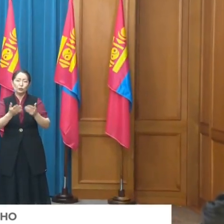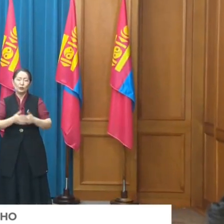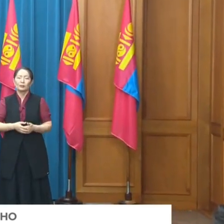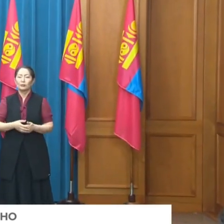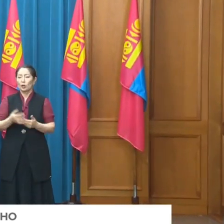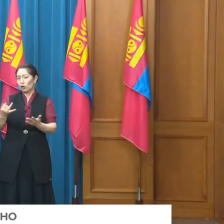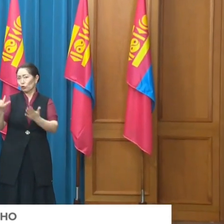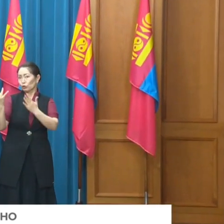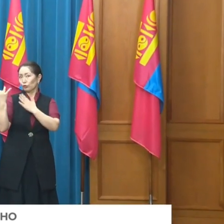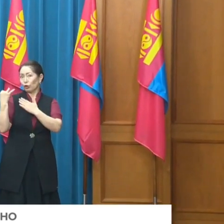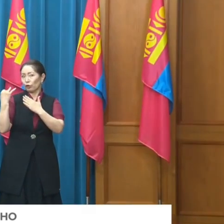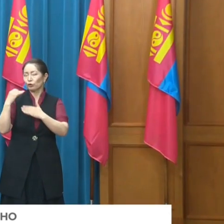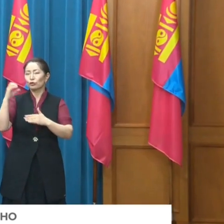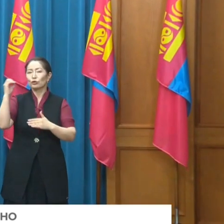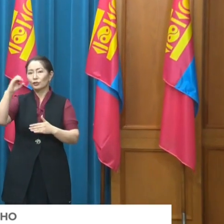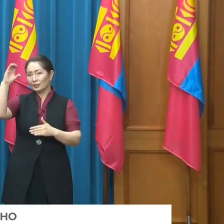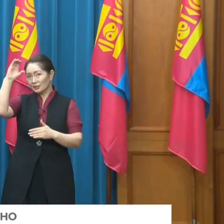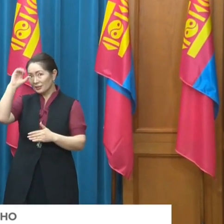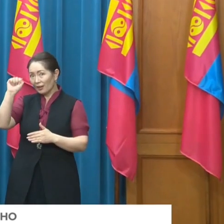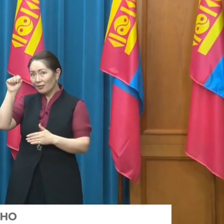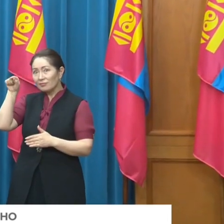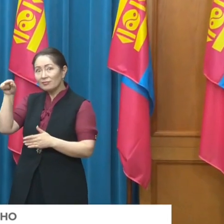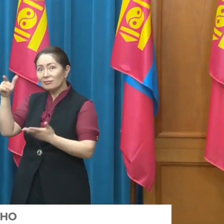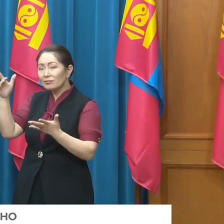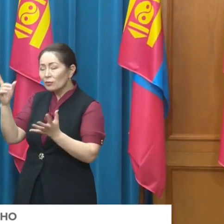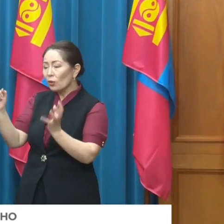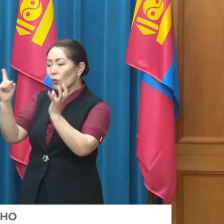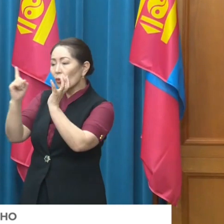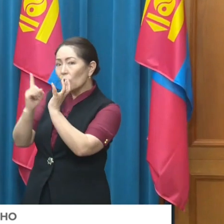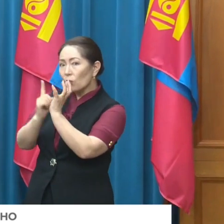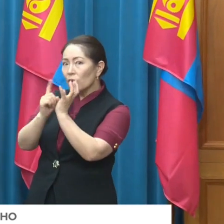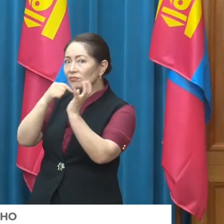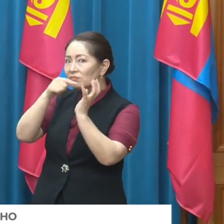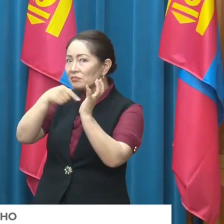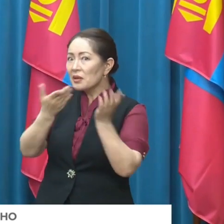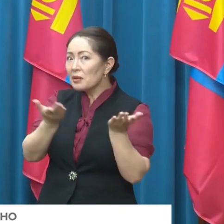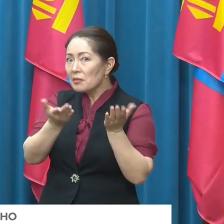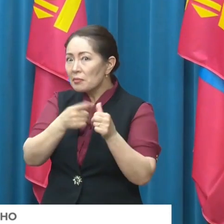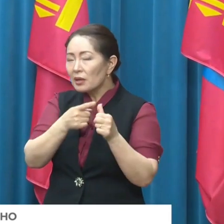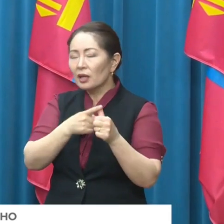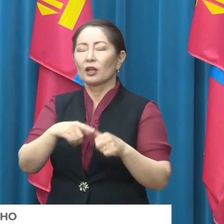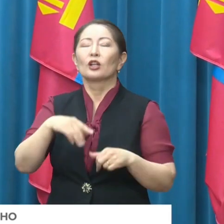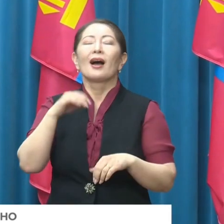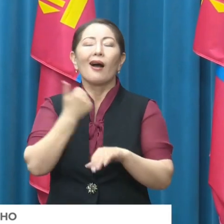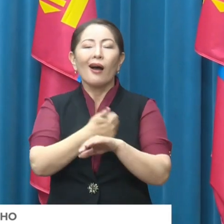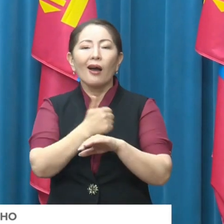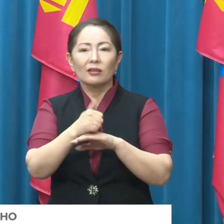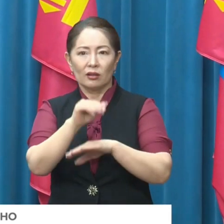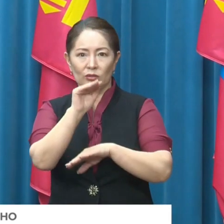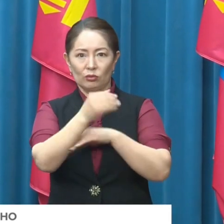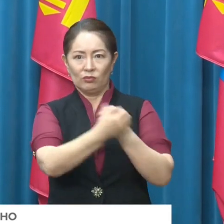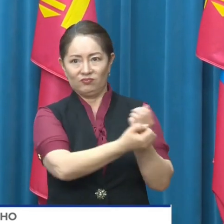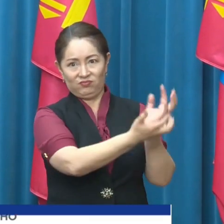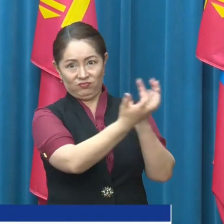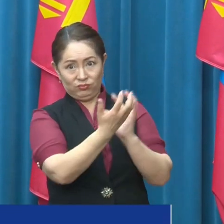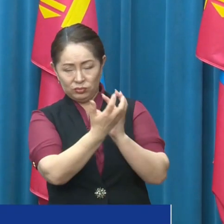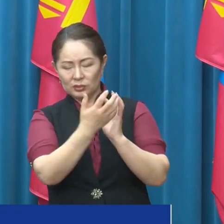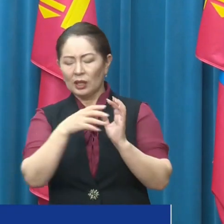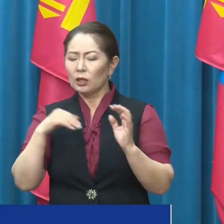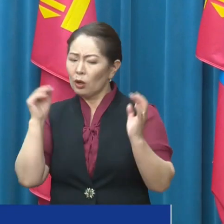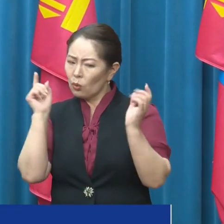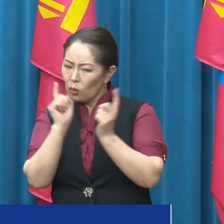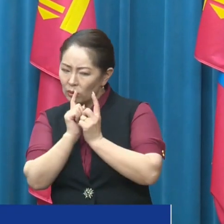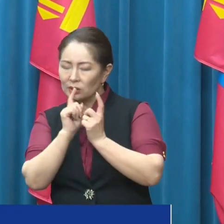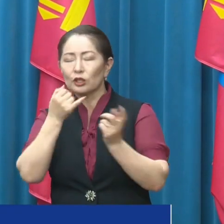Өнгөрсөн 7 хоногт ерөнхий сайд аялжуулчлалын салбарынхны төлөөлөлтөд уулзсан. За, төлөөлөлтөд уулзсны дараагаар 7 хоног бүрийн засгийн газрын